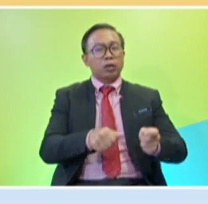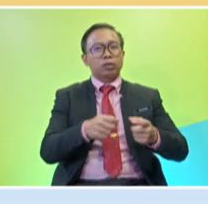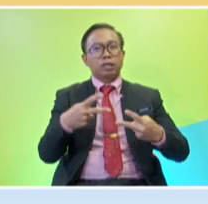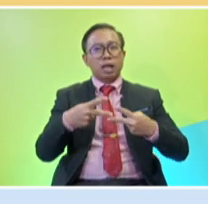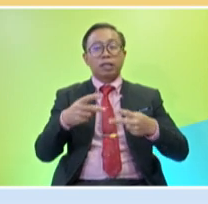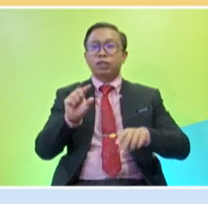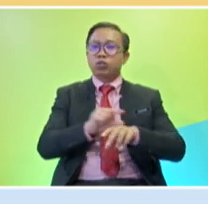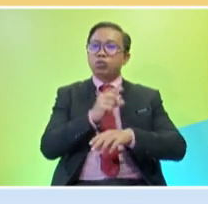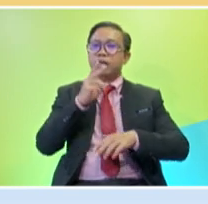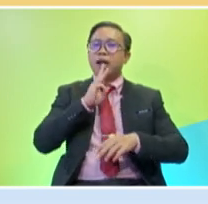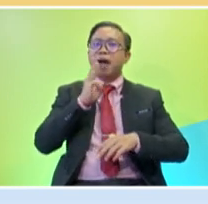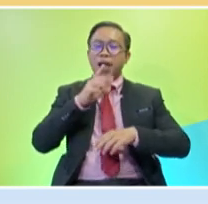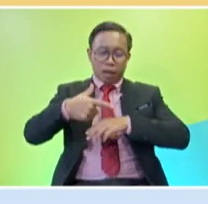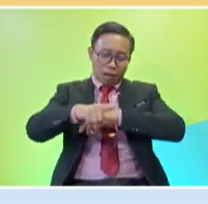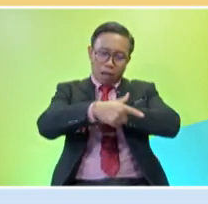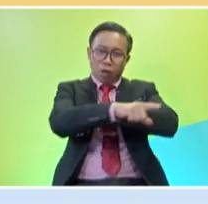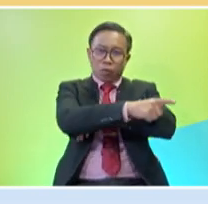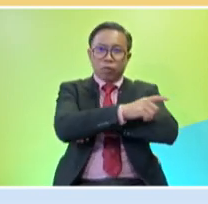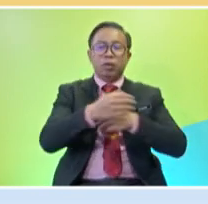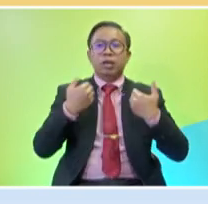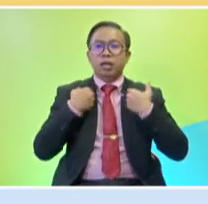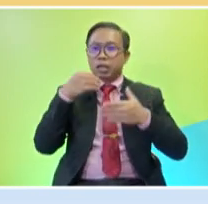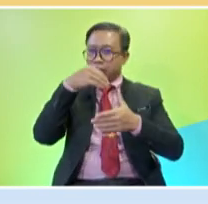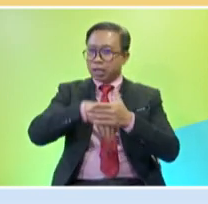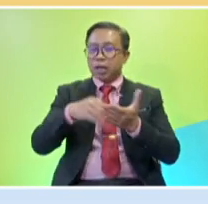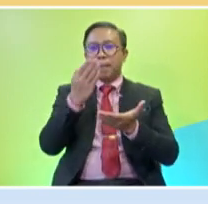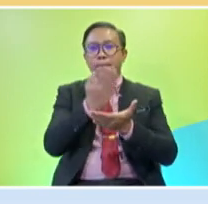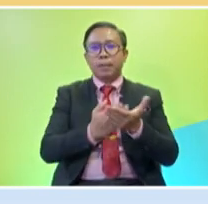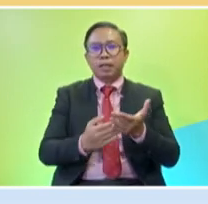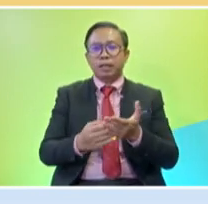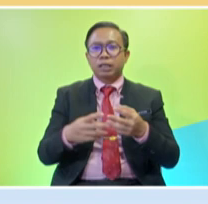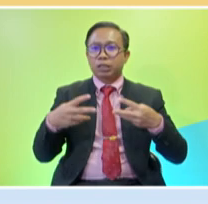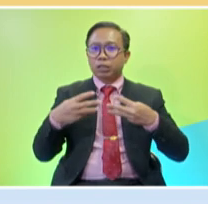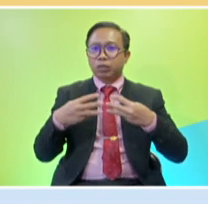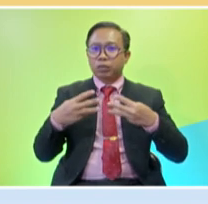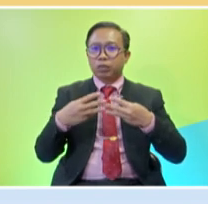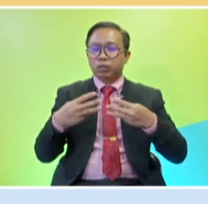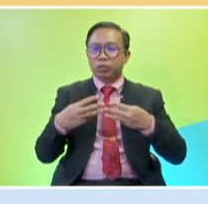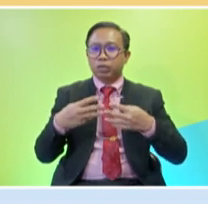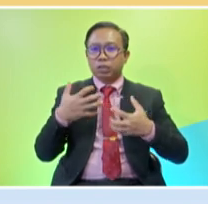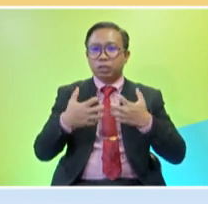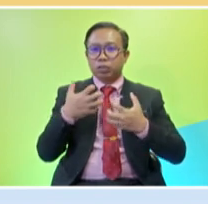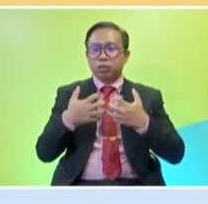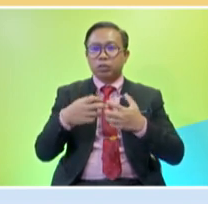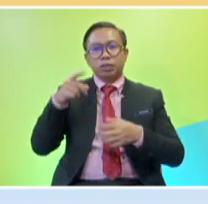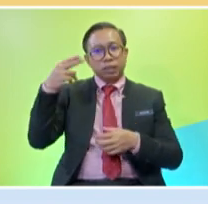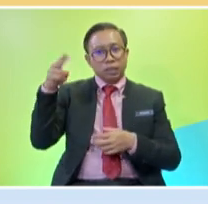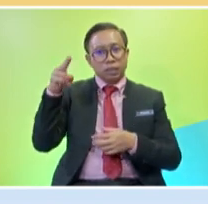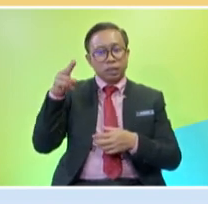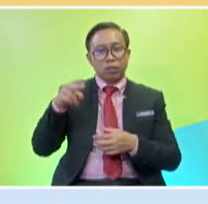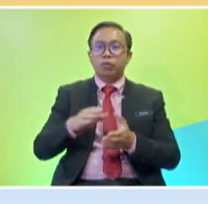menggunakan di laut nih dia ada dalam bahagian teknologi hijau Banyak kita perlu menjaga